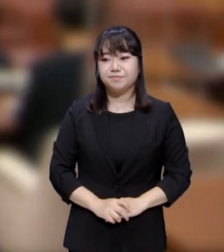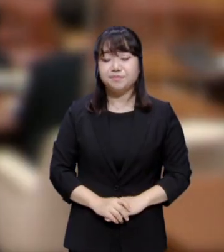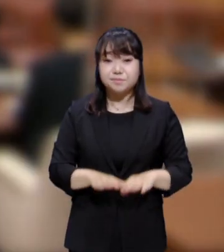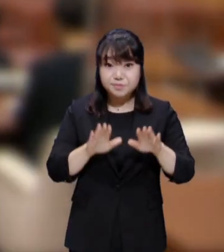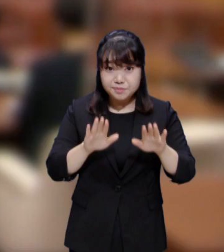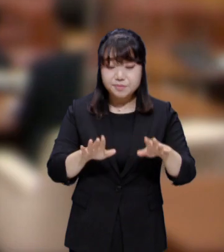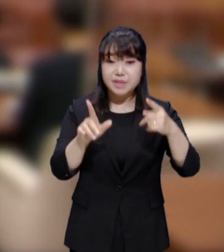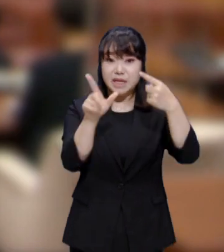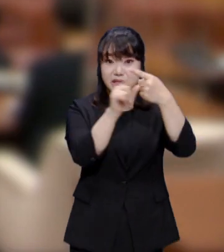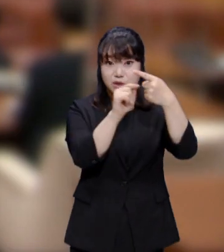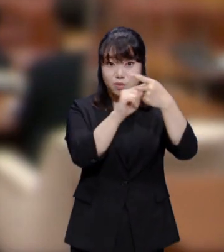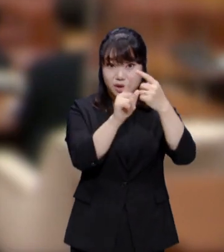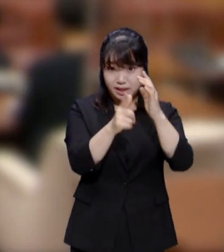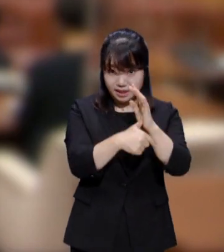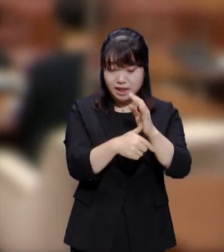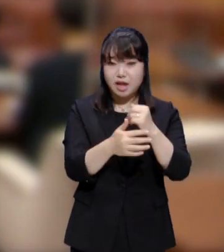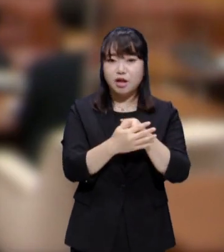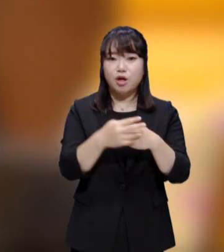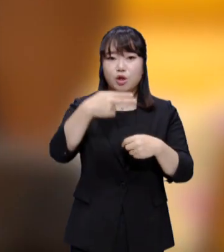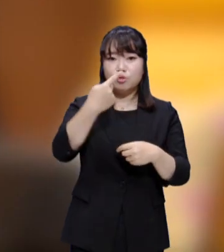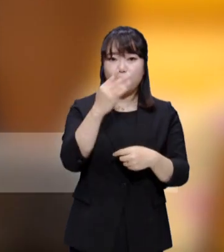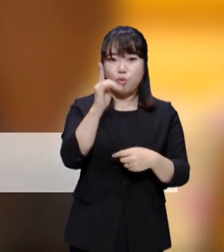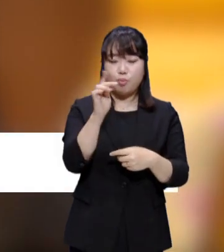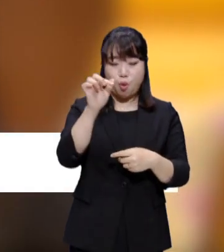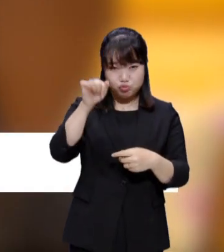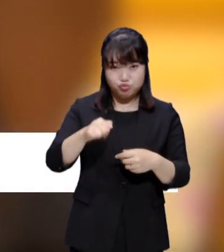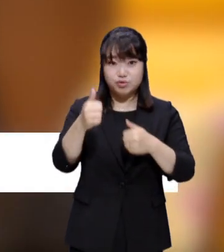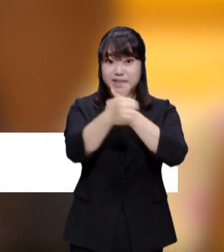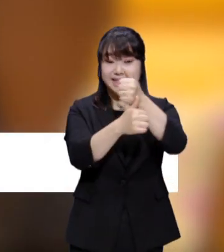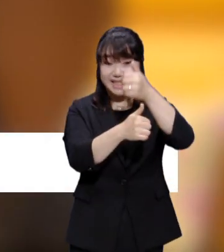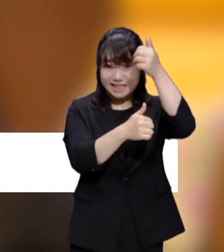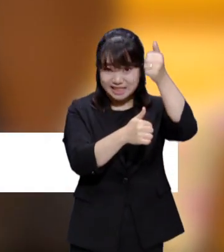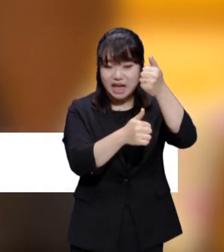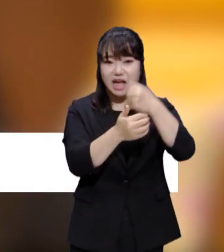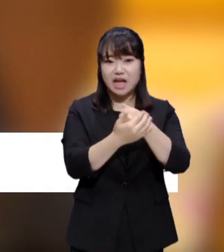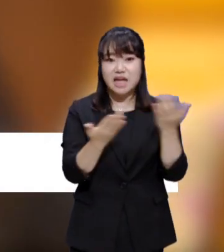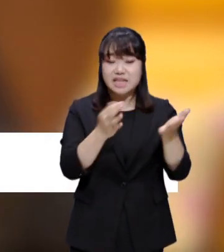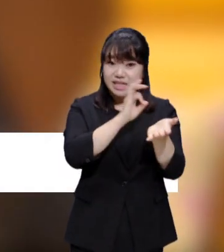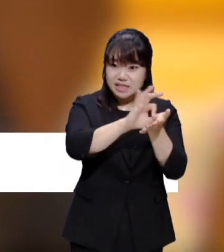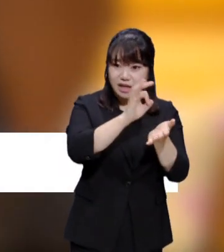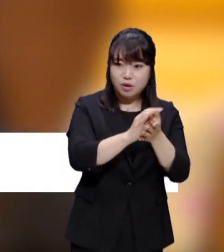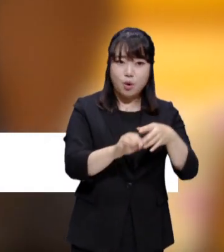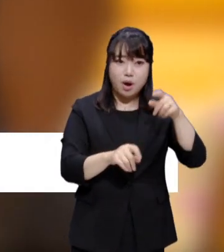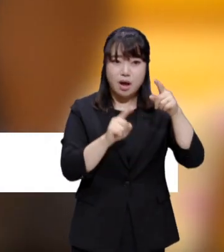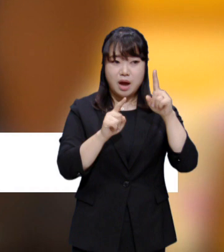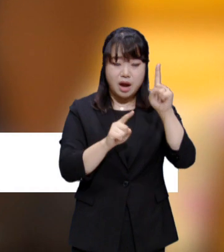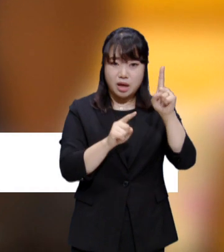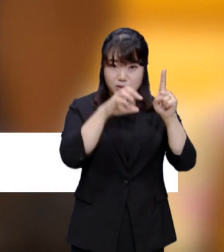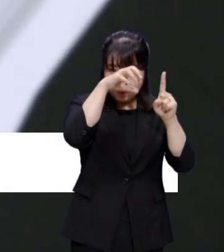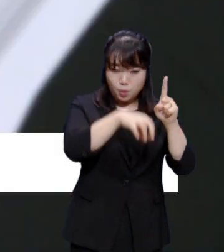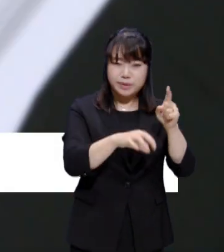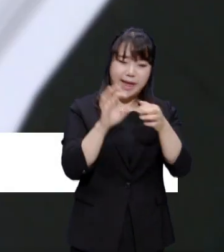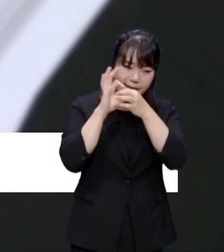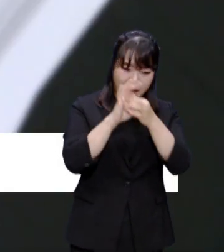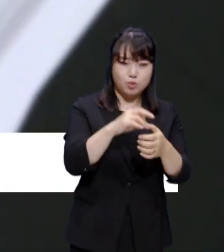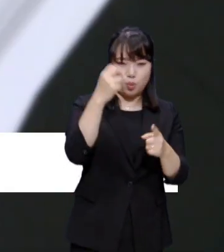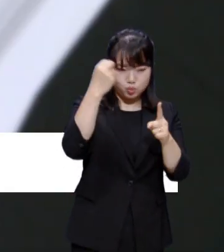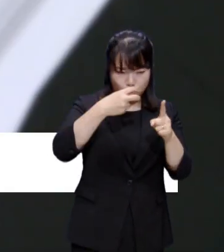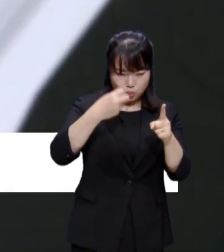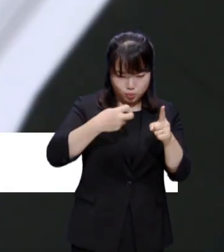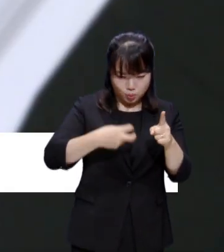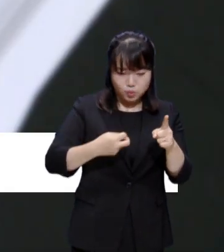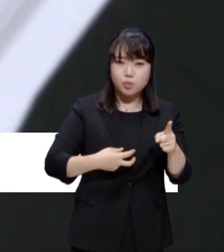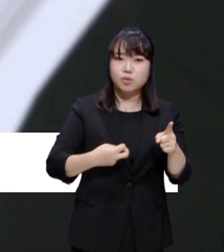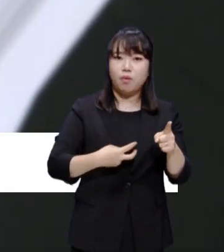올해 1월 당시 서울 도봉구의회 의장은 업무 추진비를 같은 장소에서 자주 사용했습니다.